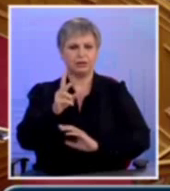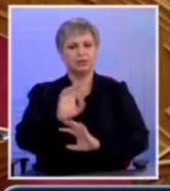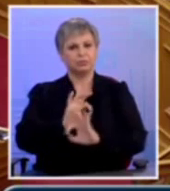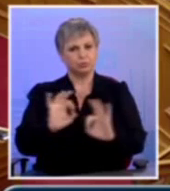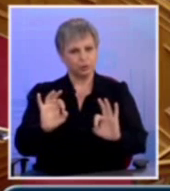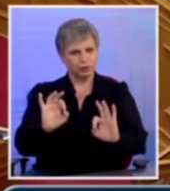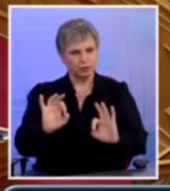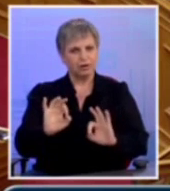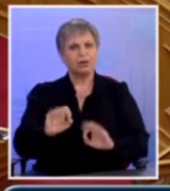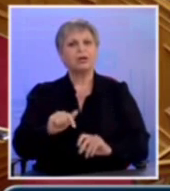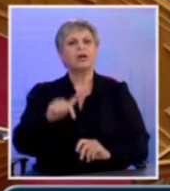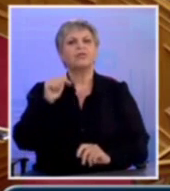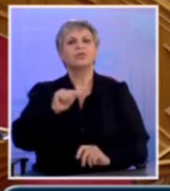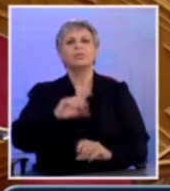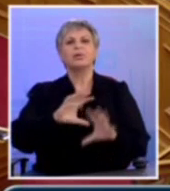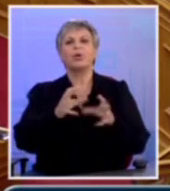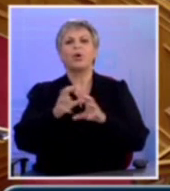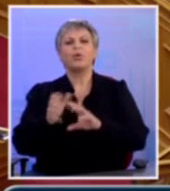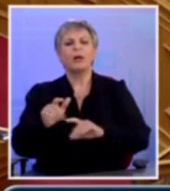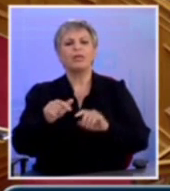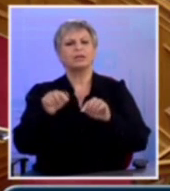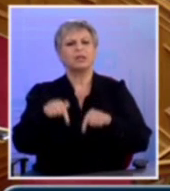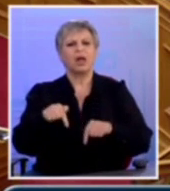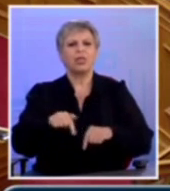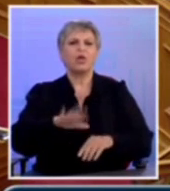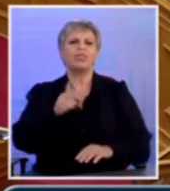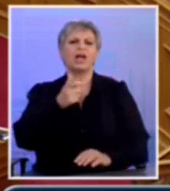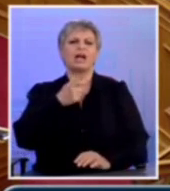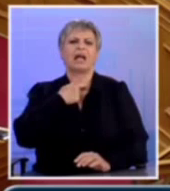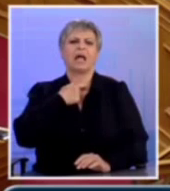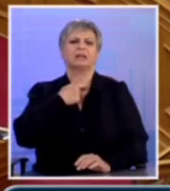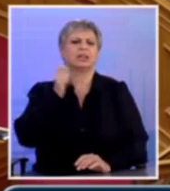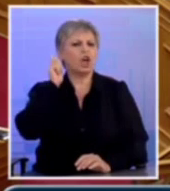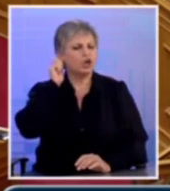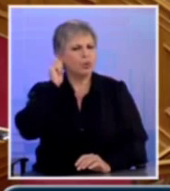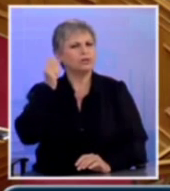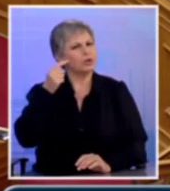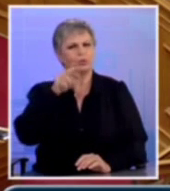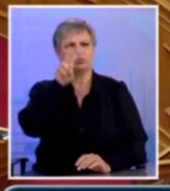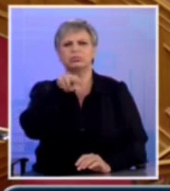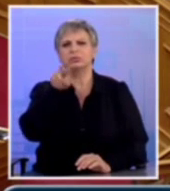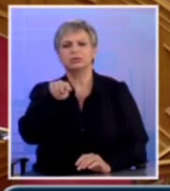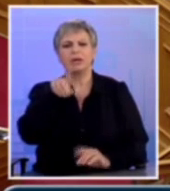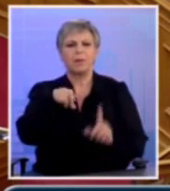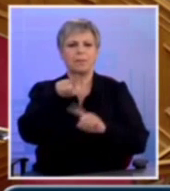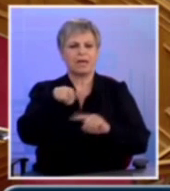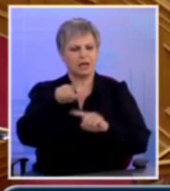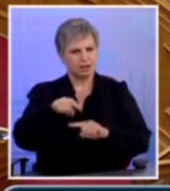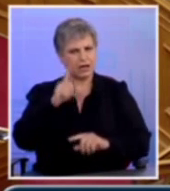Οι ομάδες και οι δύο είναι όλες εδώ, δεν χρειάζεται να αναγνωριστούν τα ονόματα. Αναγνωρίζω όλους και όλους. Ορίστε κύριε